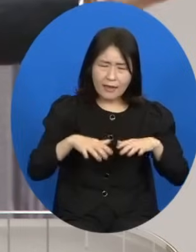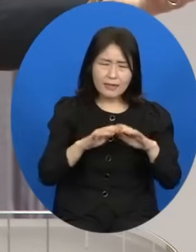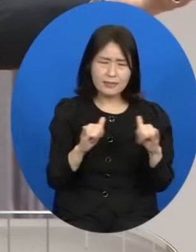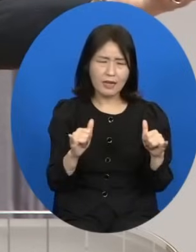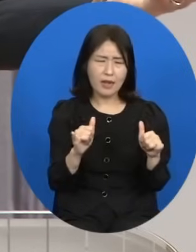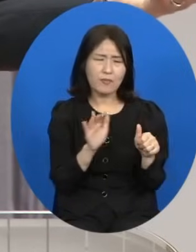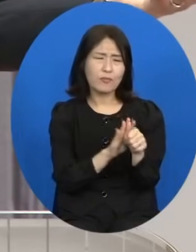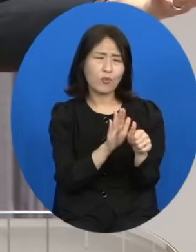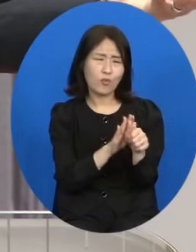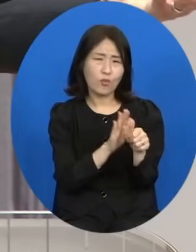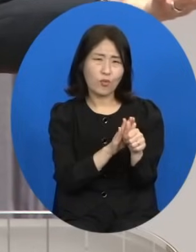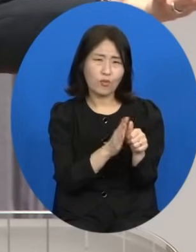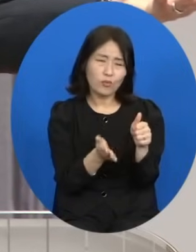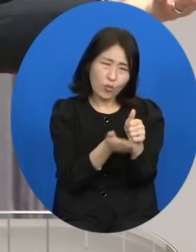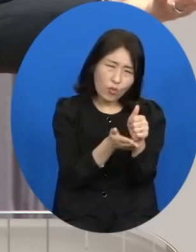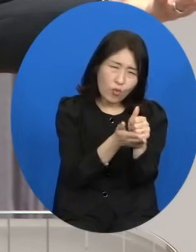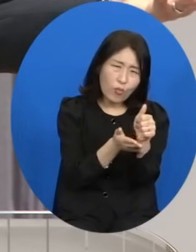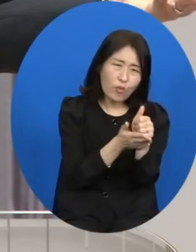자를